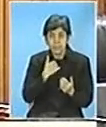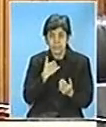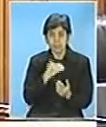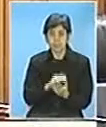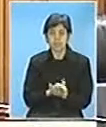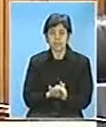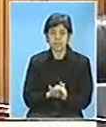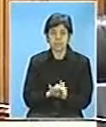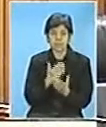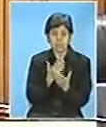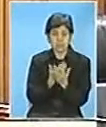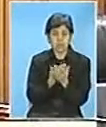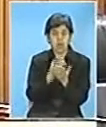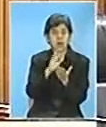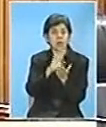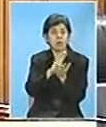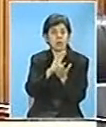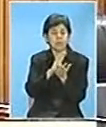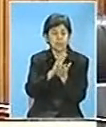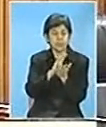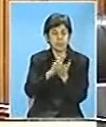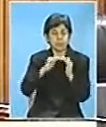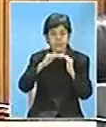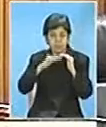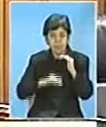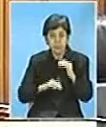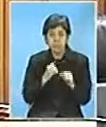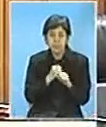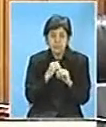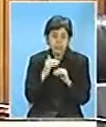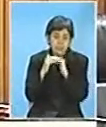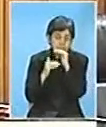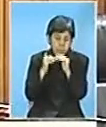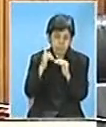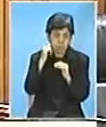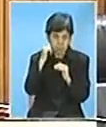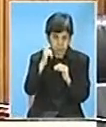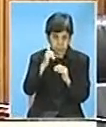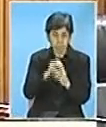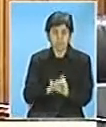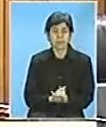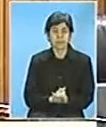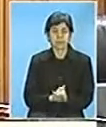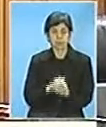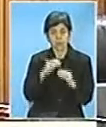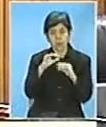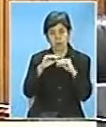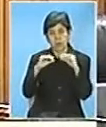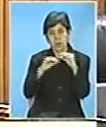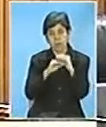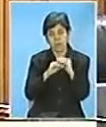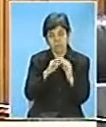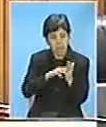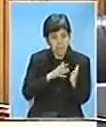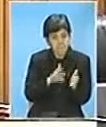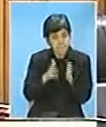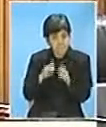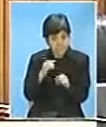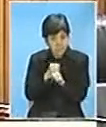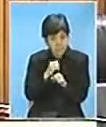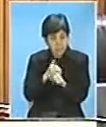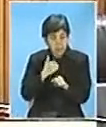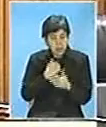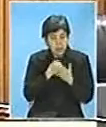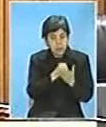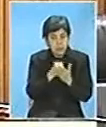ของเงินกองทุนที่ลดติดลบอยู่ณวันนี้น่าจะกระเตื้องขึ้นนะครับซึ่งตรงนี้ในโครงการแล้วก็นโยบายเนี่ยเราก็มีโครงการที่เ